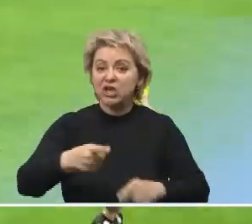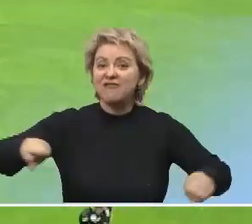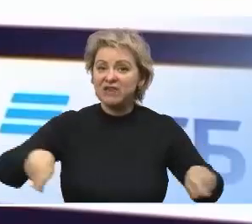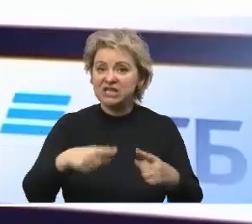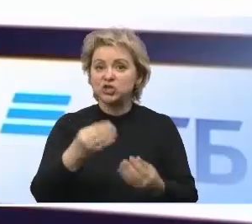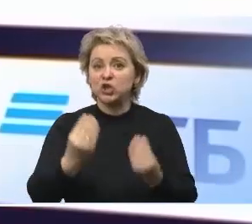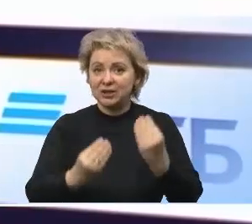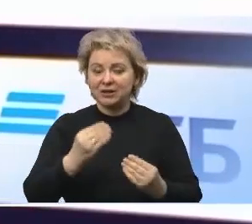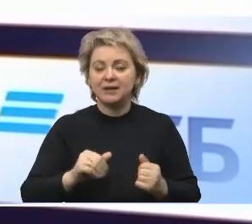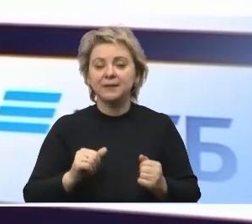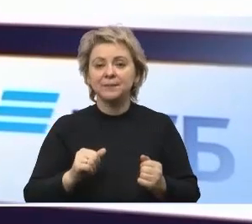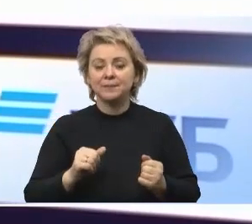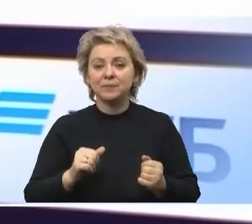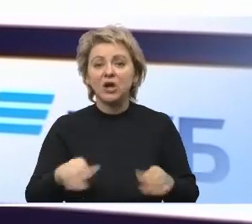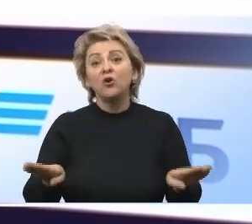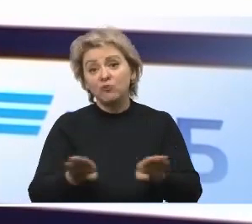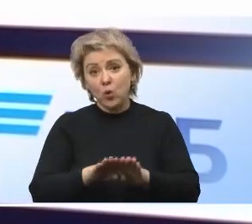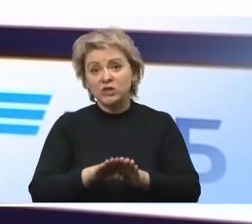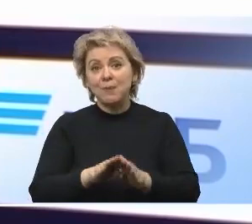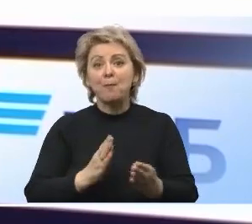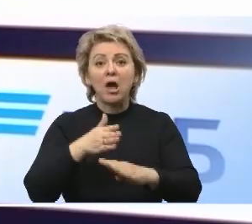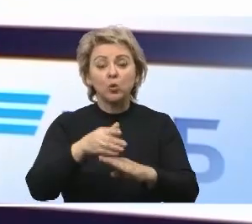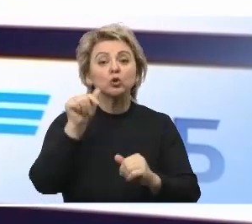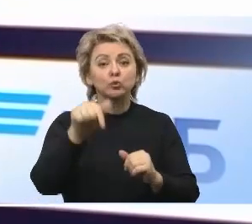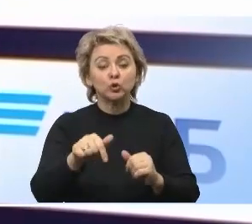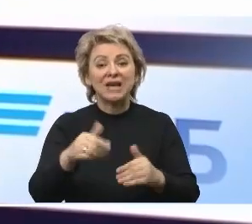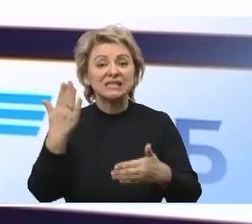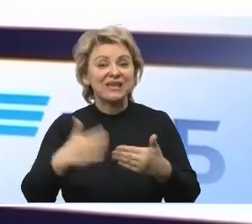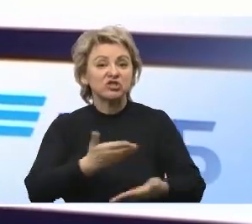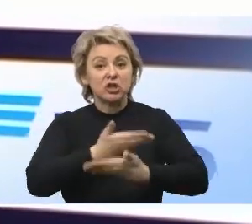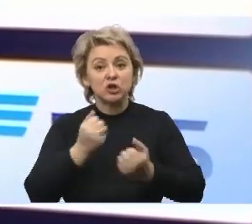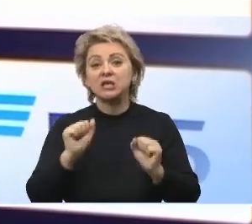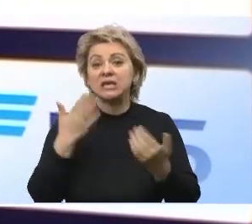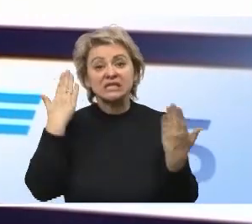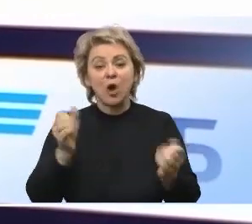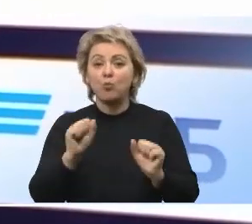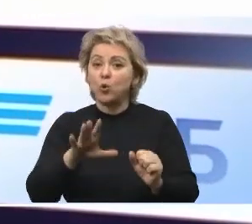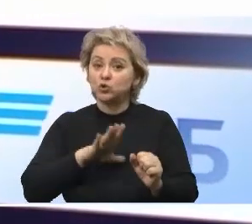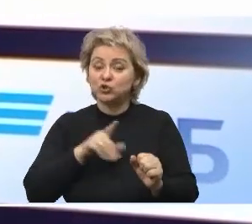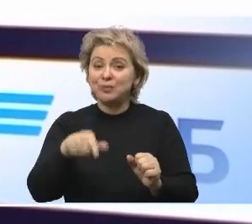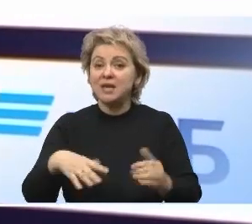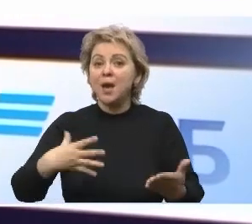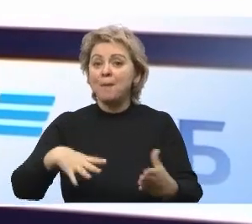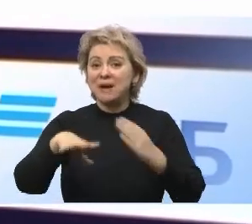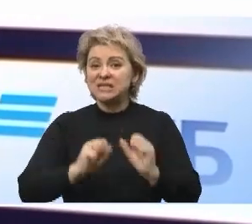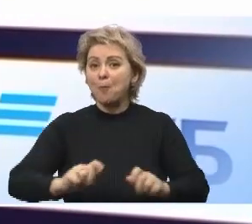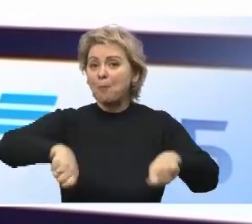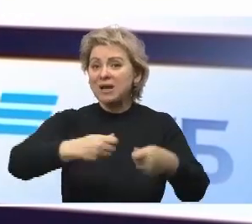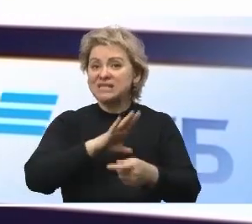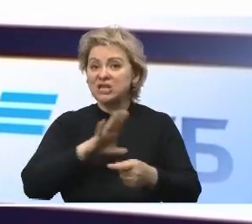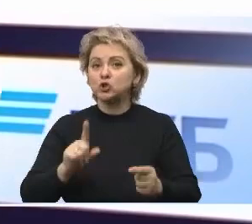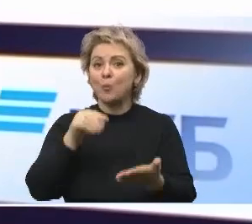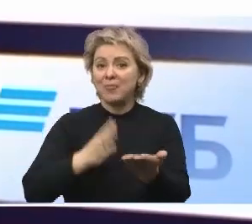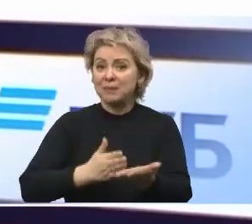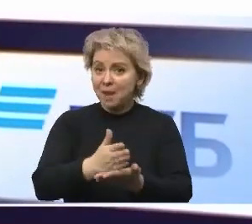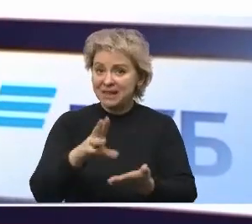возрождение атаки. Вроде бы подходим туда, но завершения нет. Не знаю, может быть, последнего паса нет, хотя бы точного, чтобы нападающий